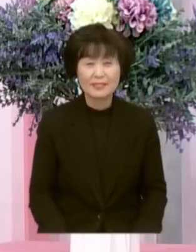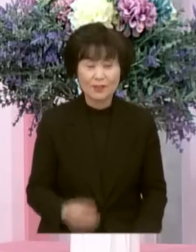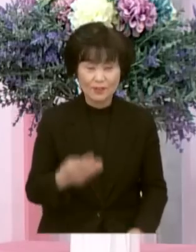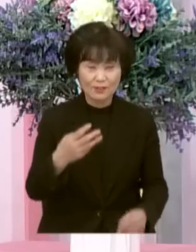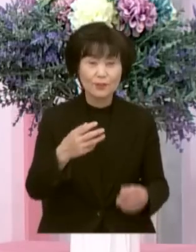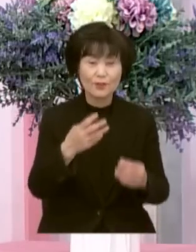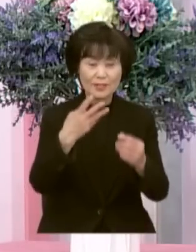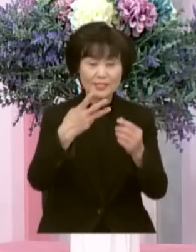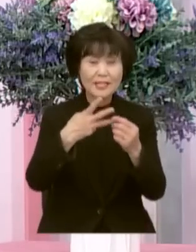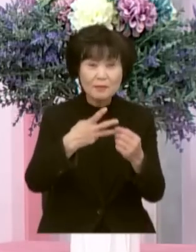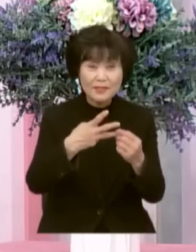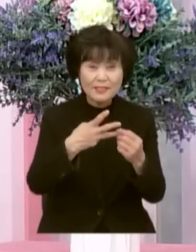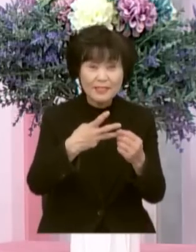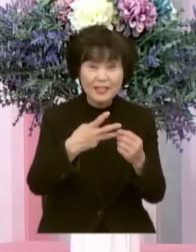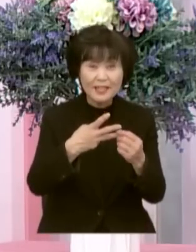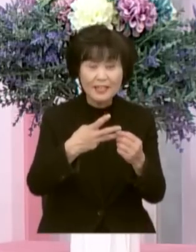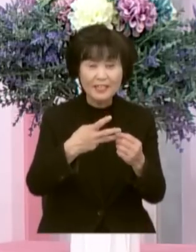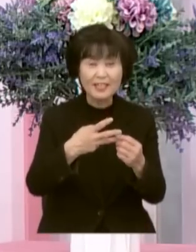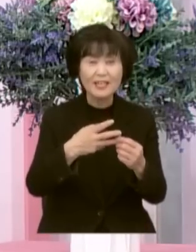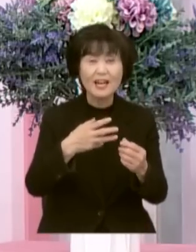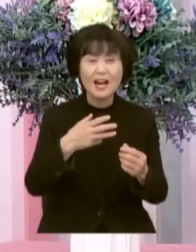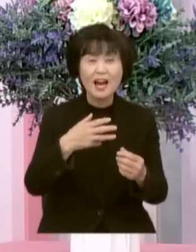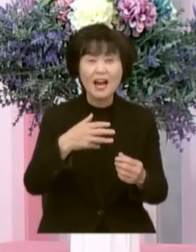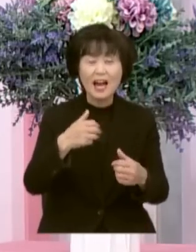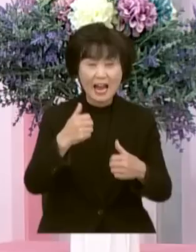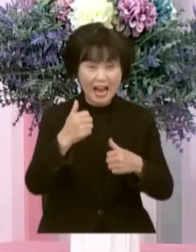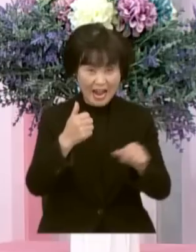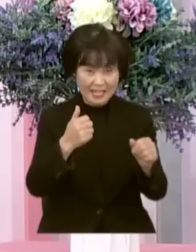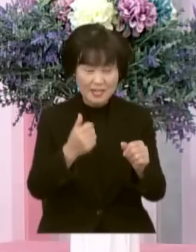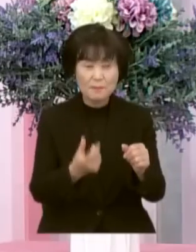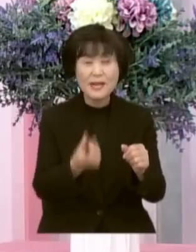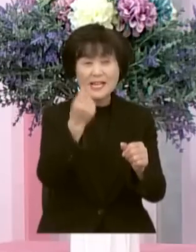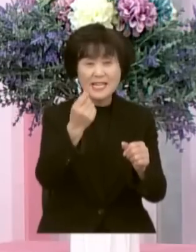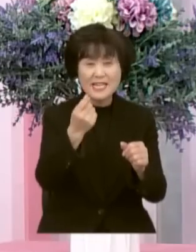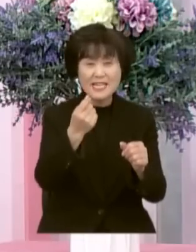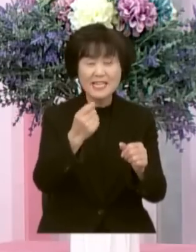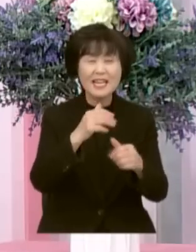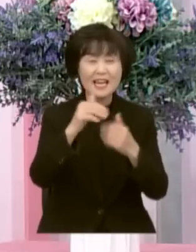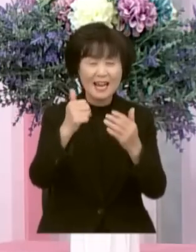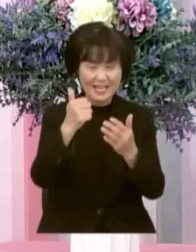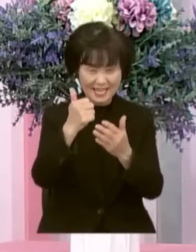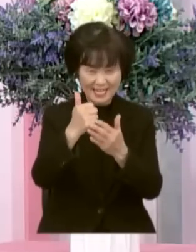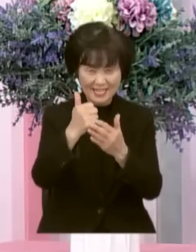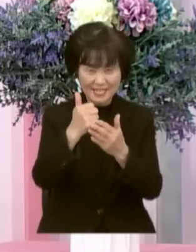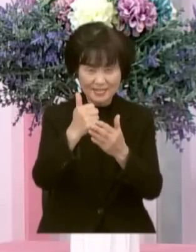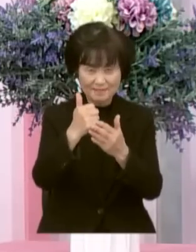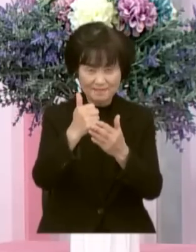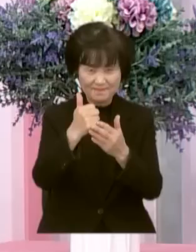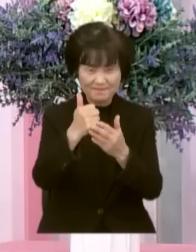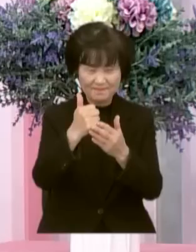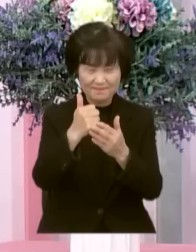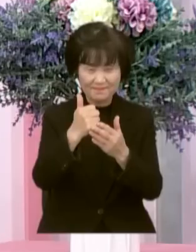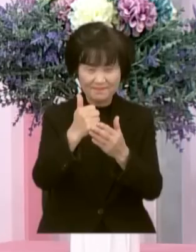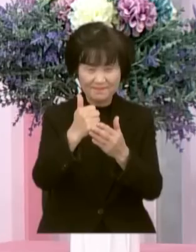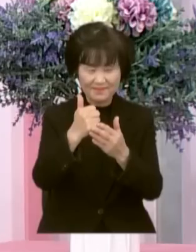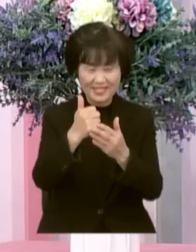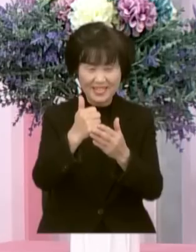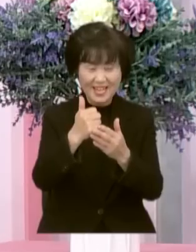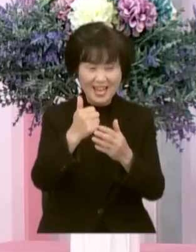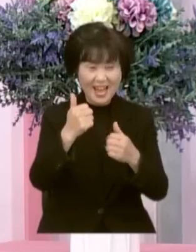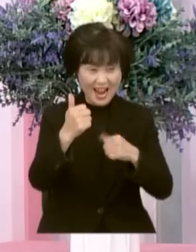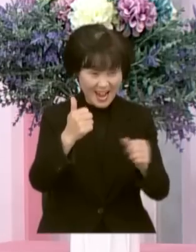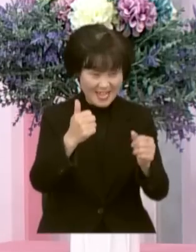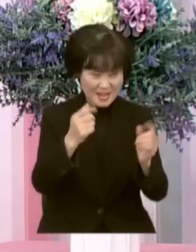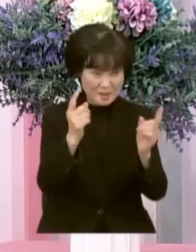집안에서. 그리고 세 번째 기도 제목 우리 조성우 하루빨리 하나님 빨리 상봉할 수 있도록